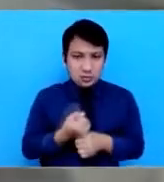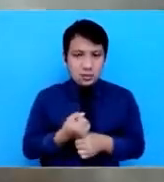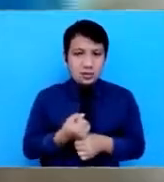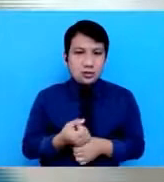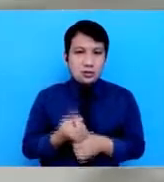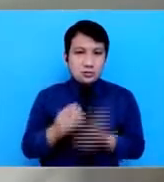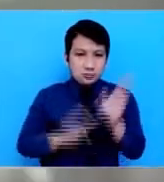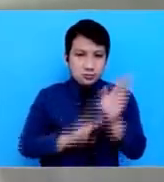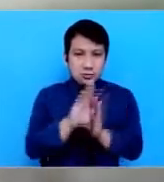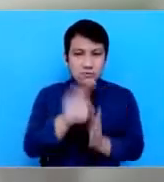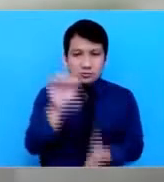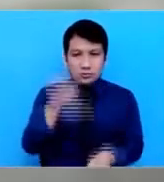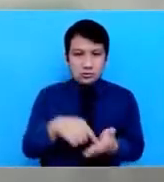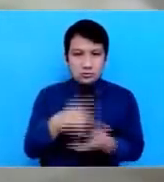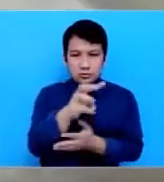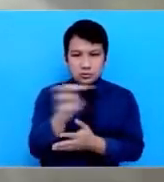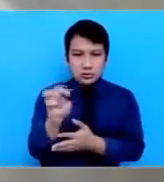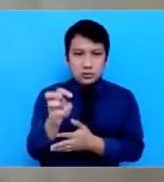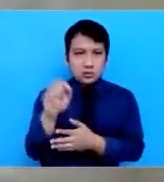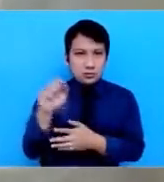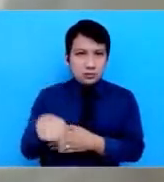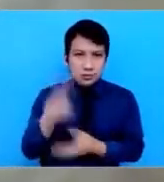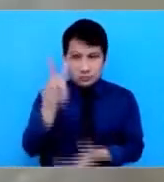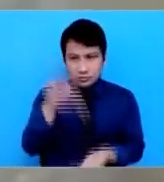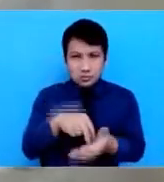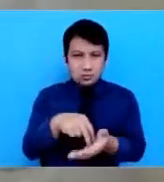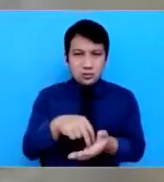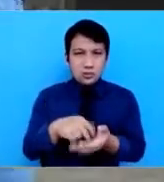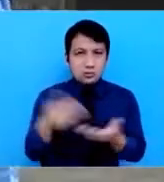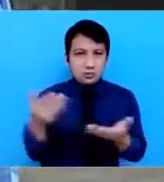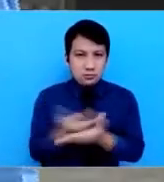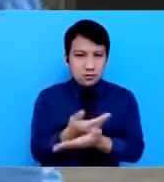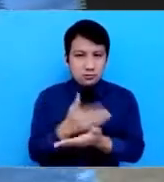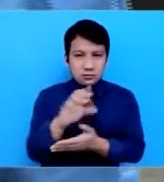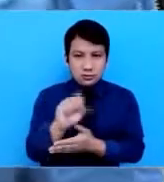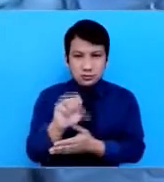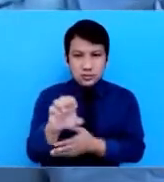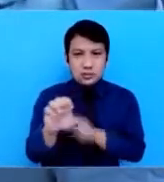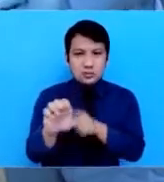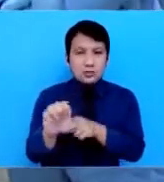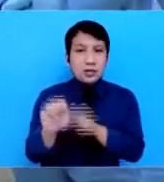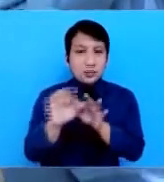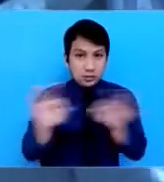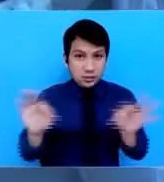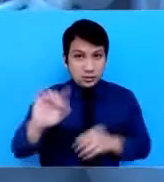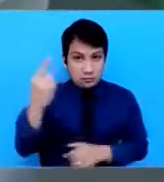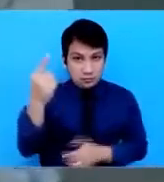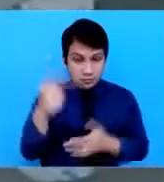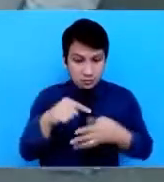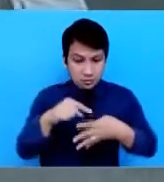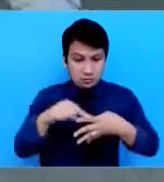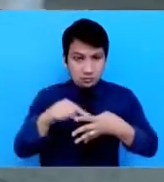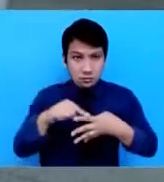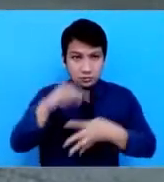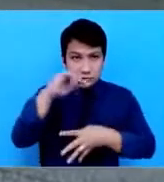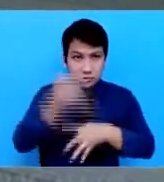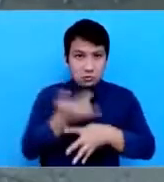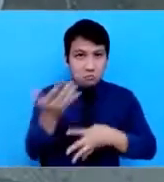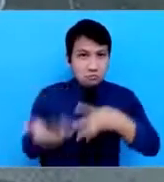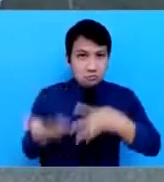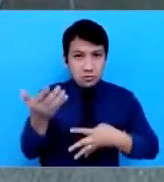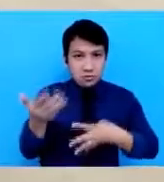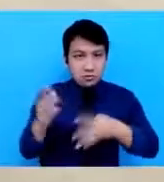sa 1,600 hanggang 2,000 ang mga bagong kaso. At pagdating ng unang linggo ng Enero, posible pa itong